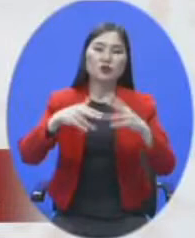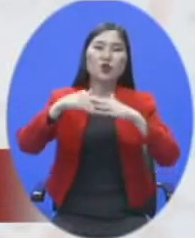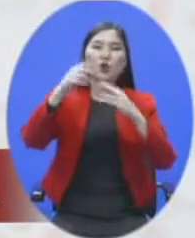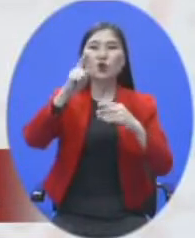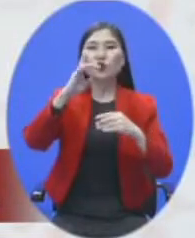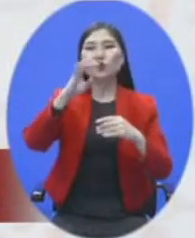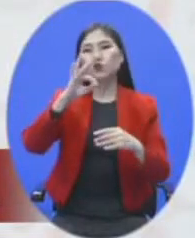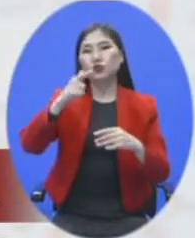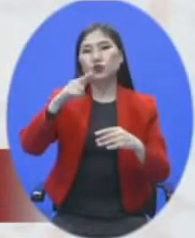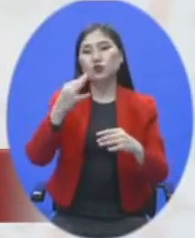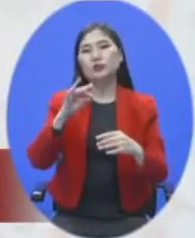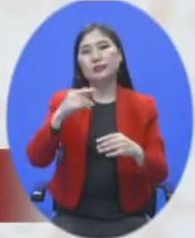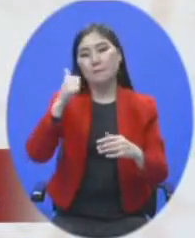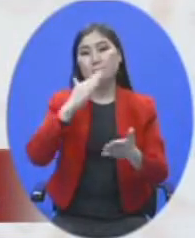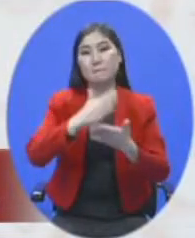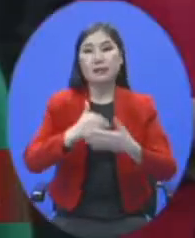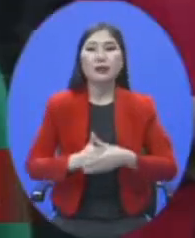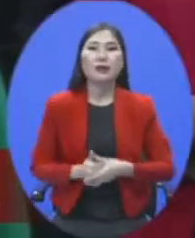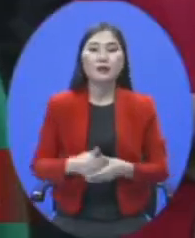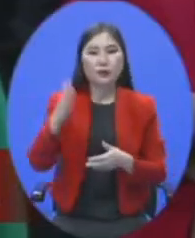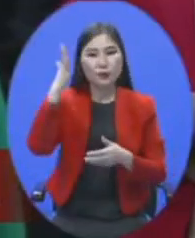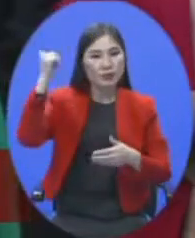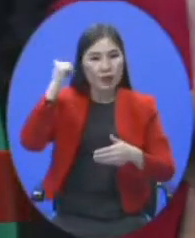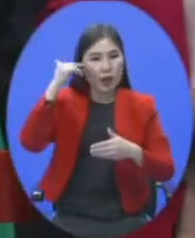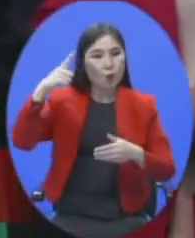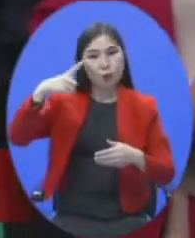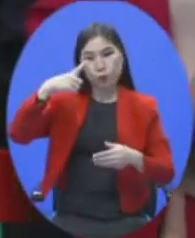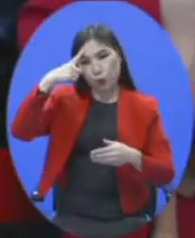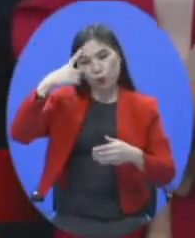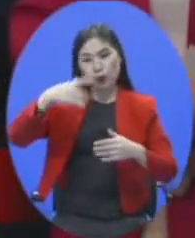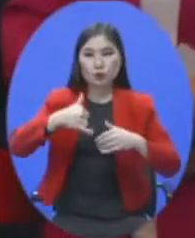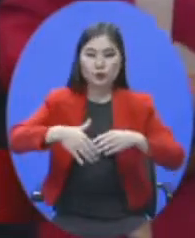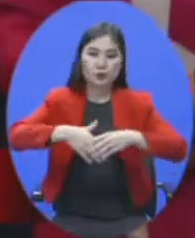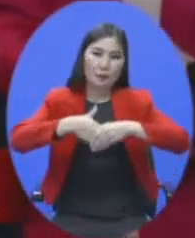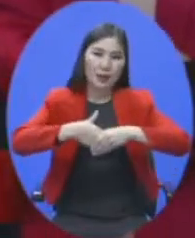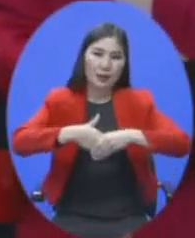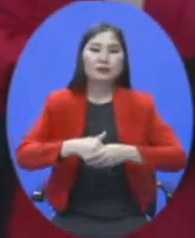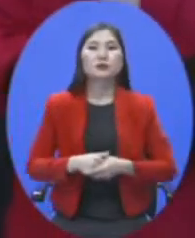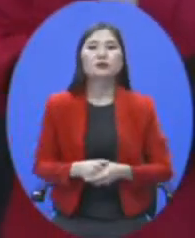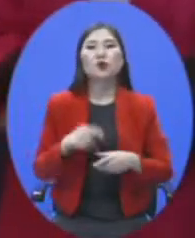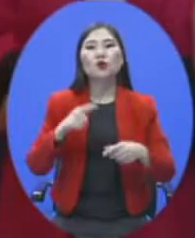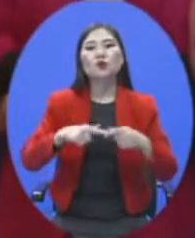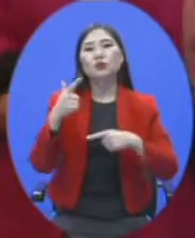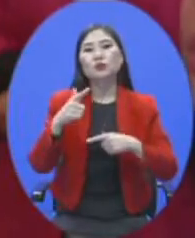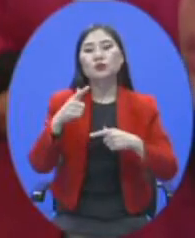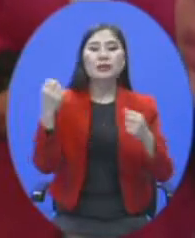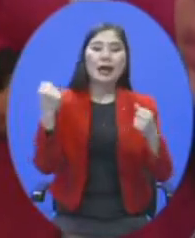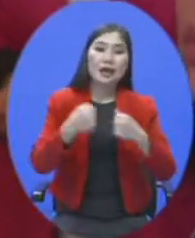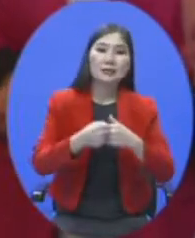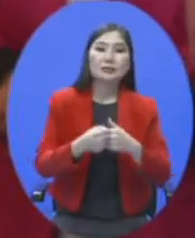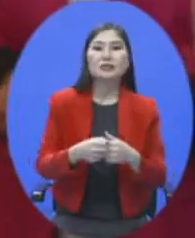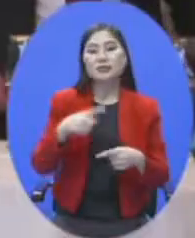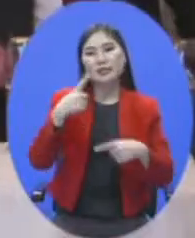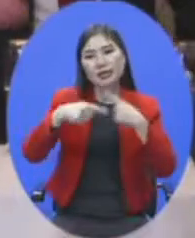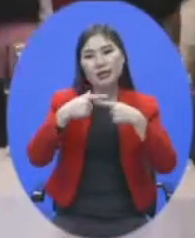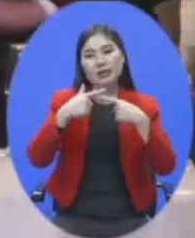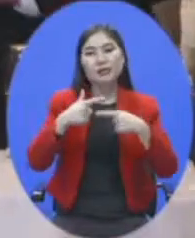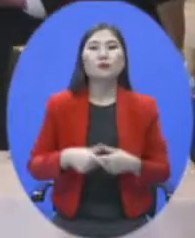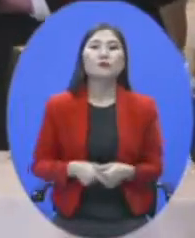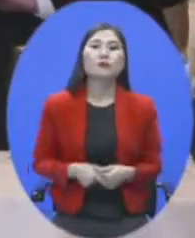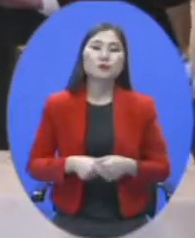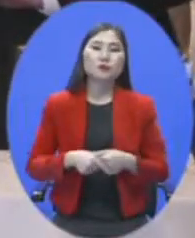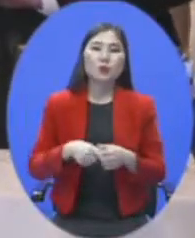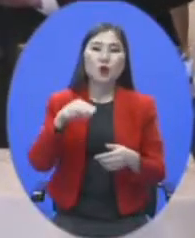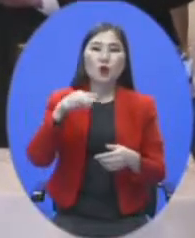орохоор хүчрэх гүрэн болон хөгжжээ. Вьетнам Монгол хоёр улсын харилцаа жилээс жилд өргөжилд хилж өндөр түвшний айлчлал, яриа хэлцээний